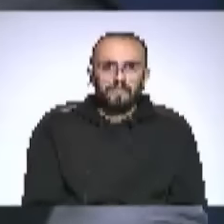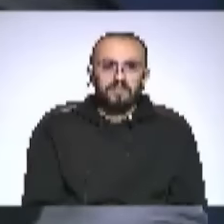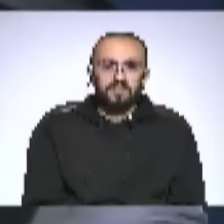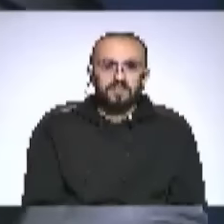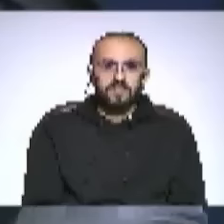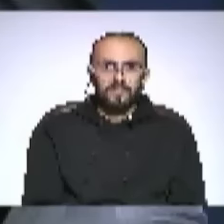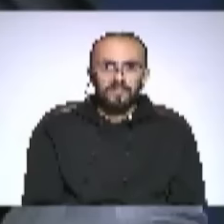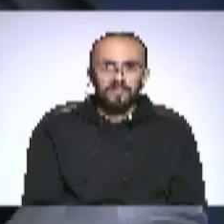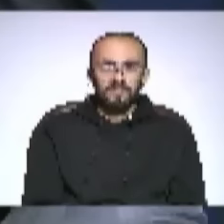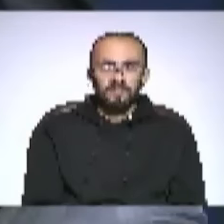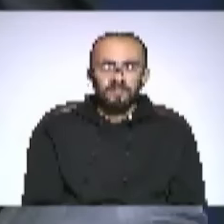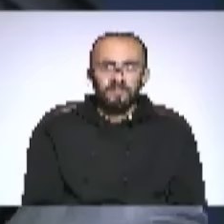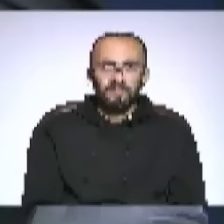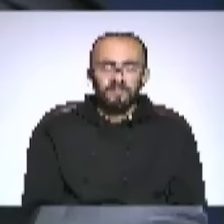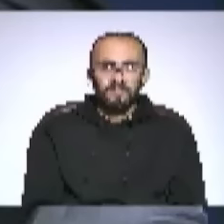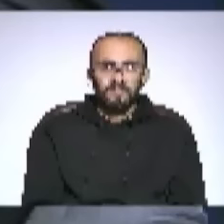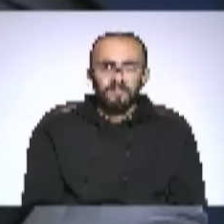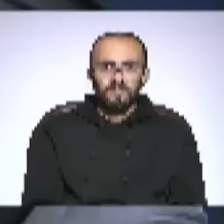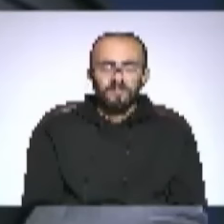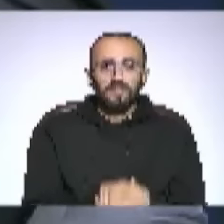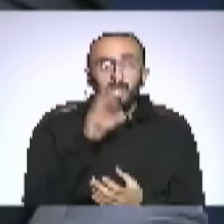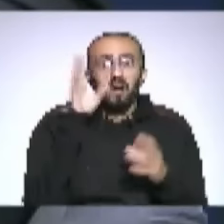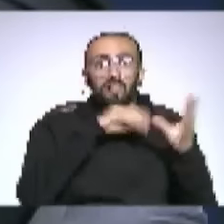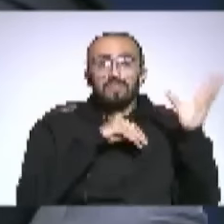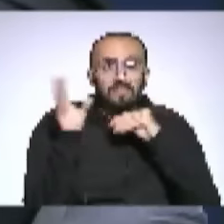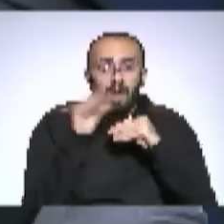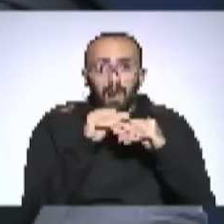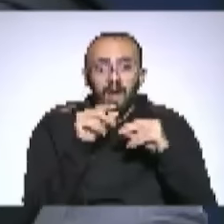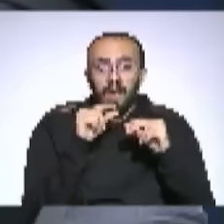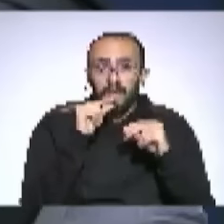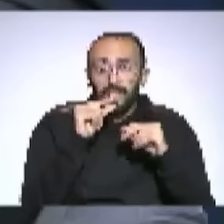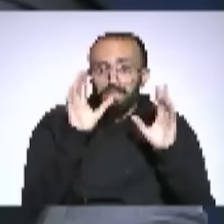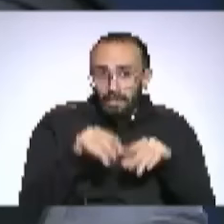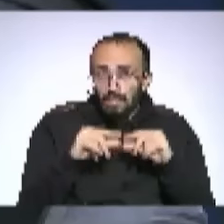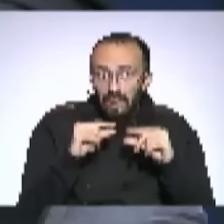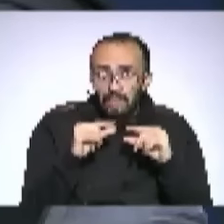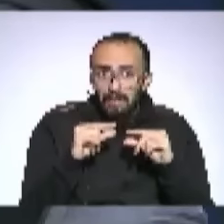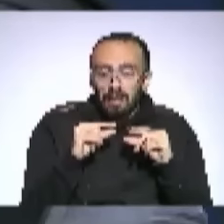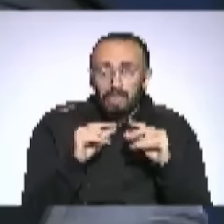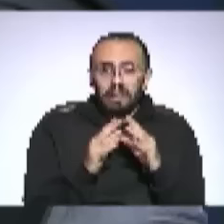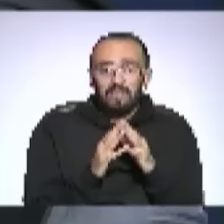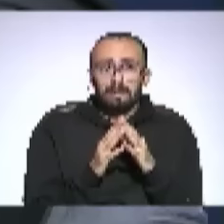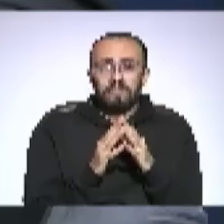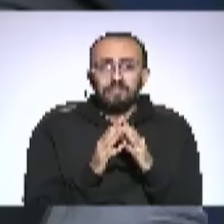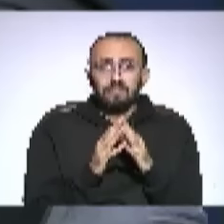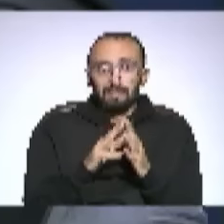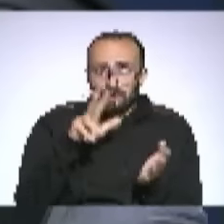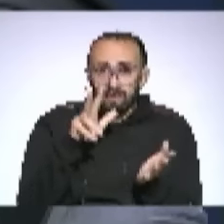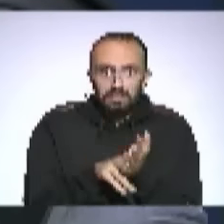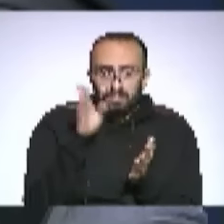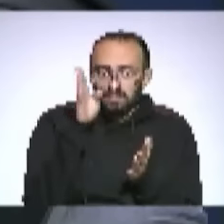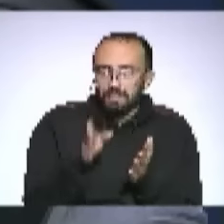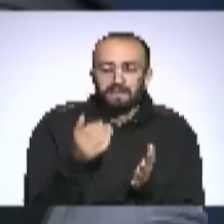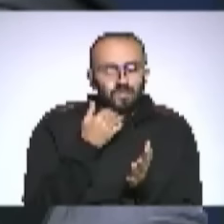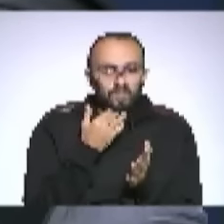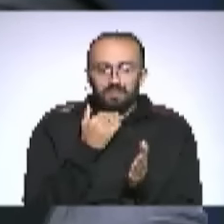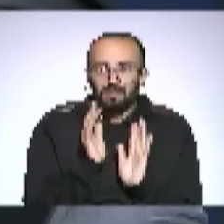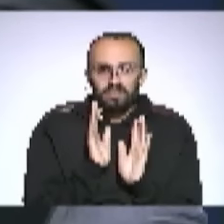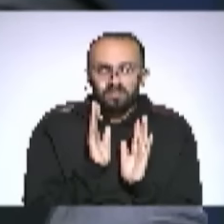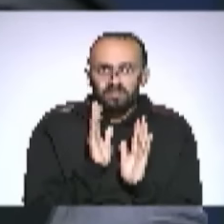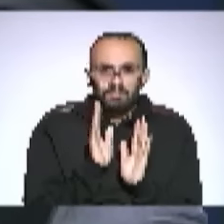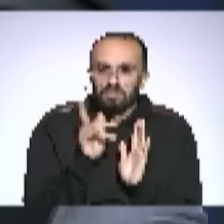سيدنا برض في القصه الثانيه عندك دليل او اقرار منه اقرار منه هو لا هو